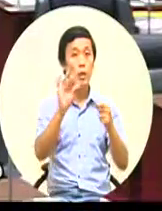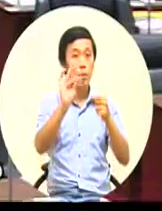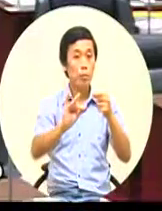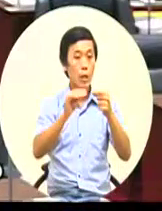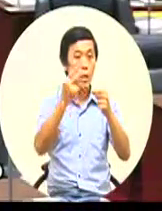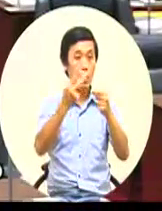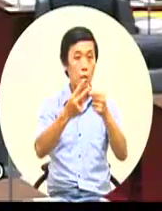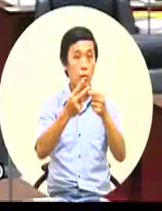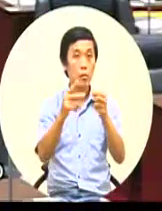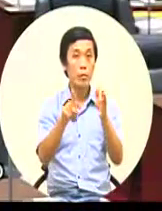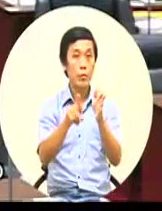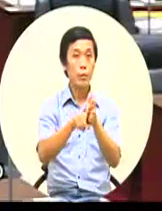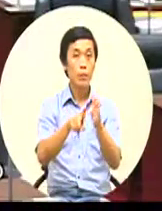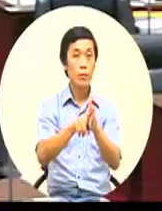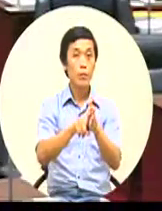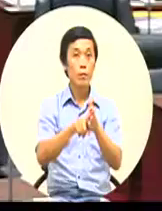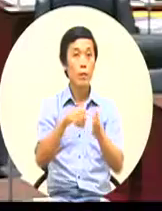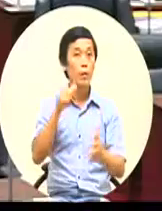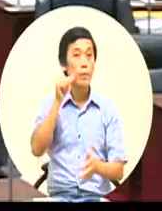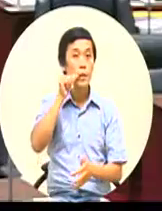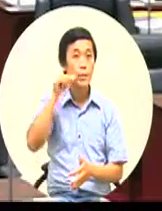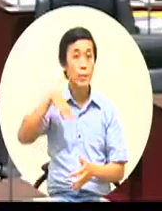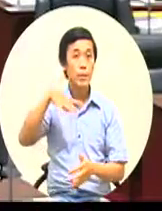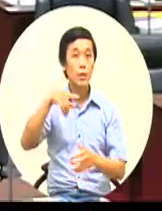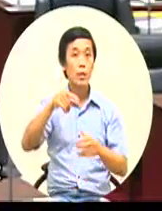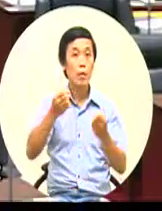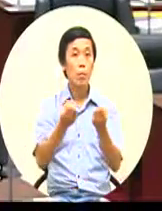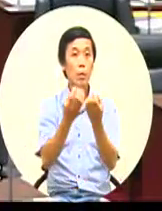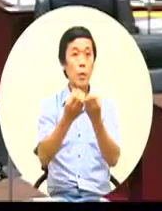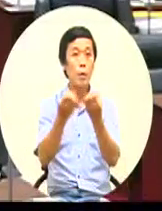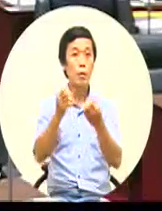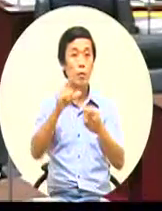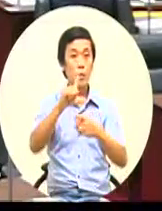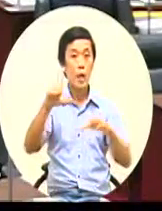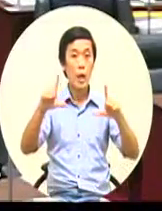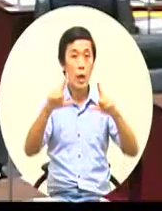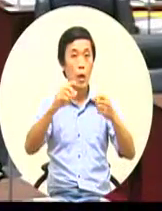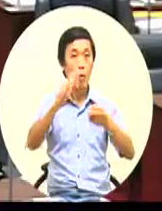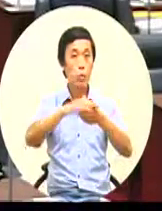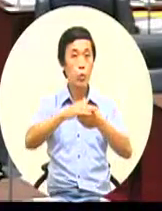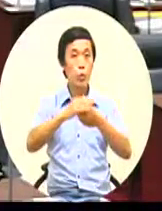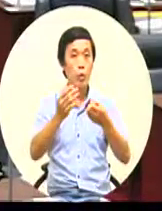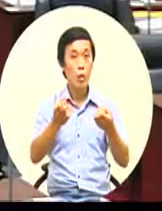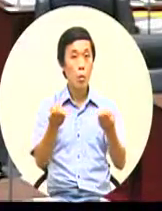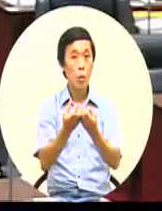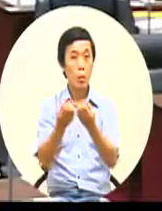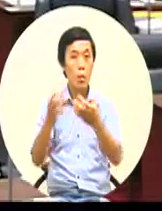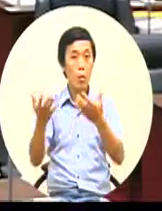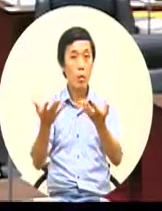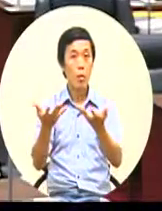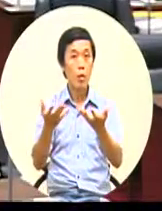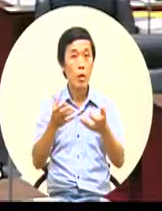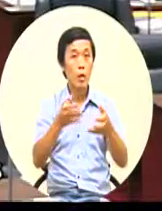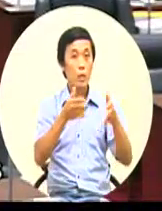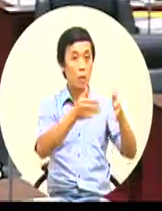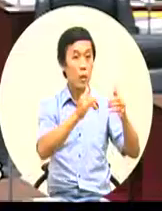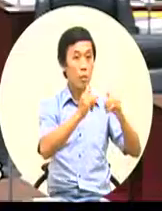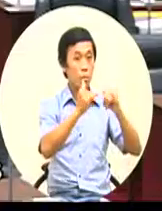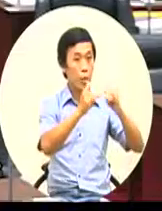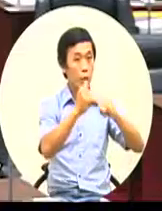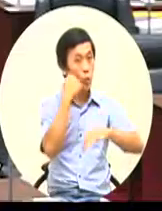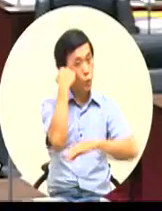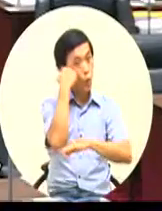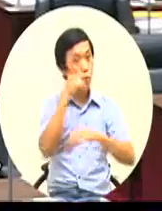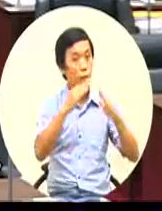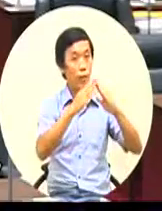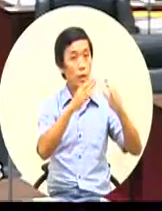时阵啊，苗栗的发生大埔事件，强拆民房。陈局长，